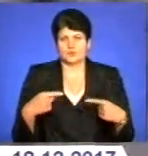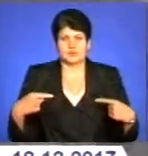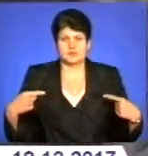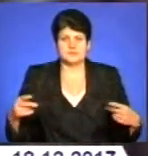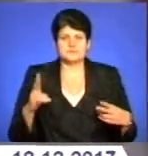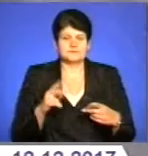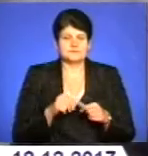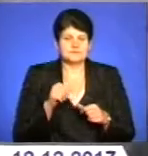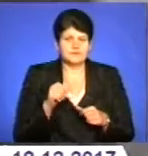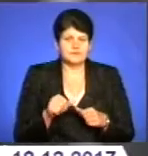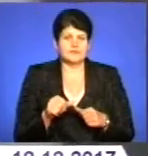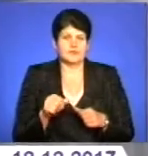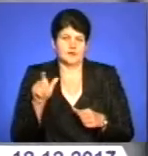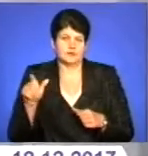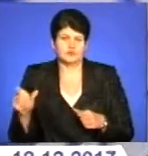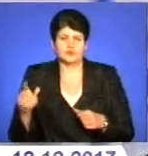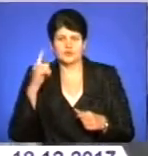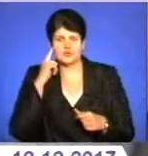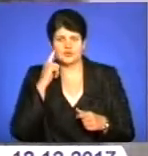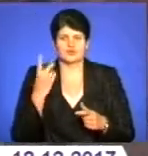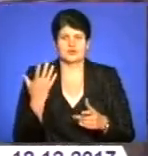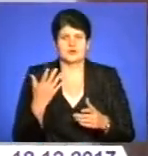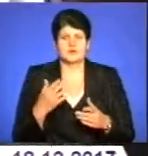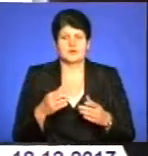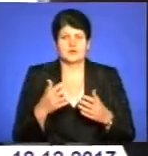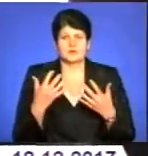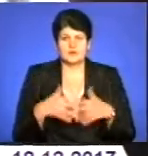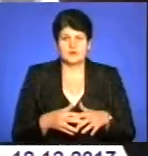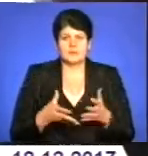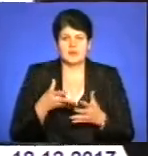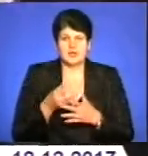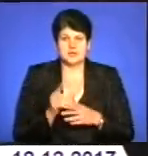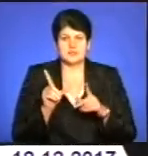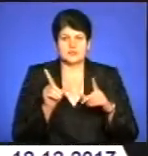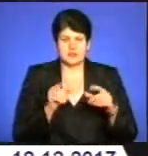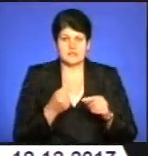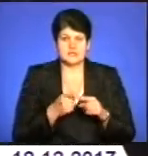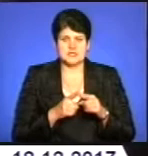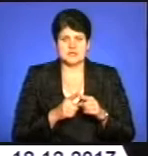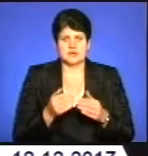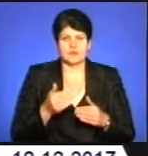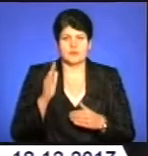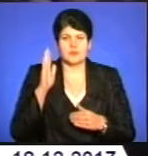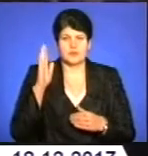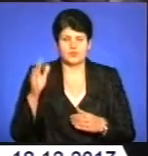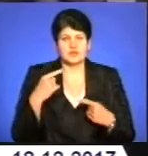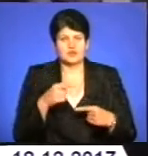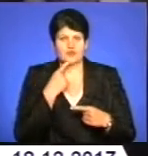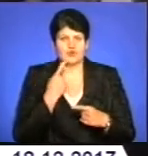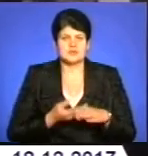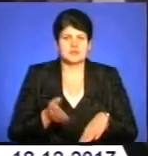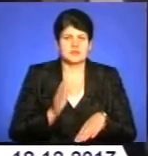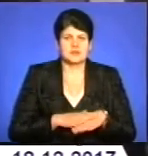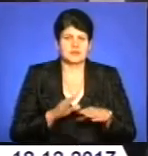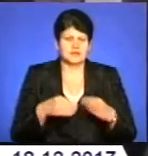Деякі тернополяни вважають, що електронна оплата за проїзд – це крок у майбутнє. Інші ж кажуть, валідатори лише ускладнюють життя, адже значно